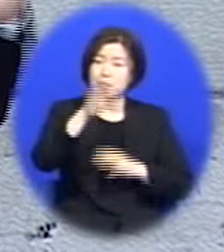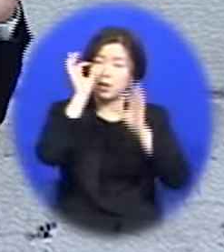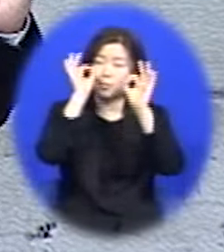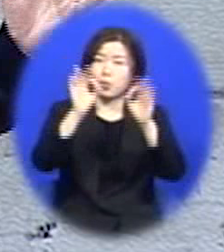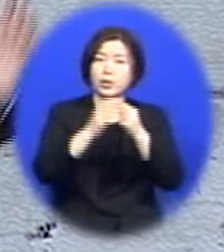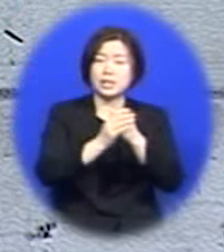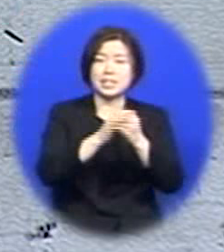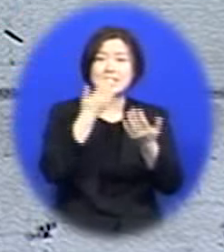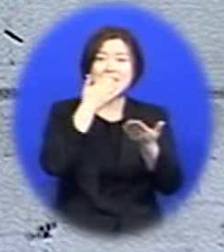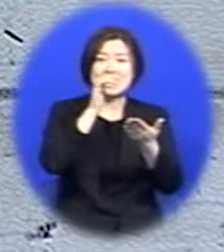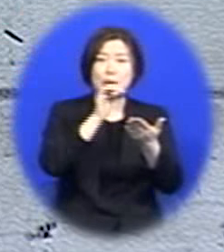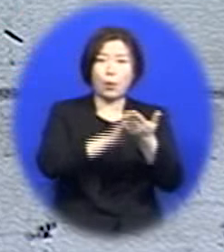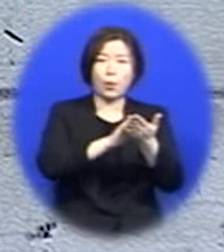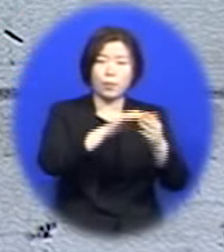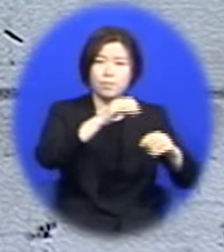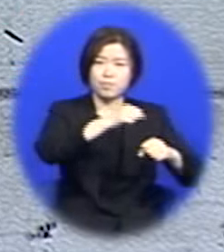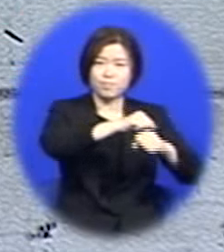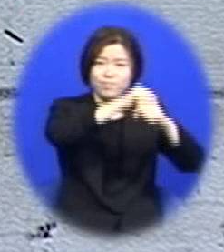상태예요. 콘크리트 덤이에요.